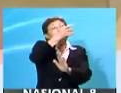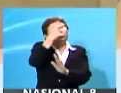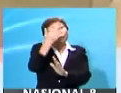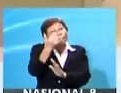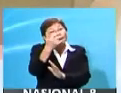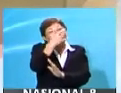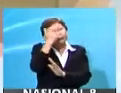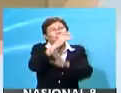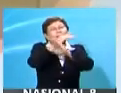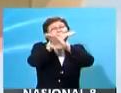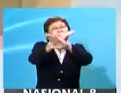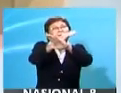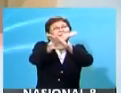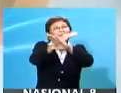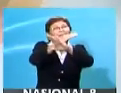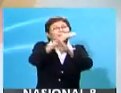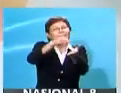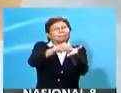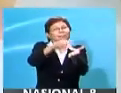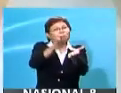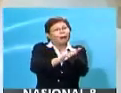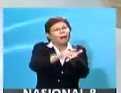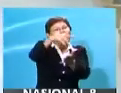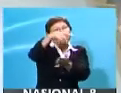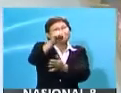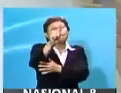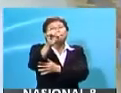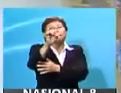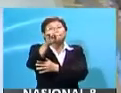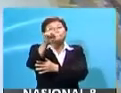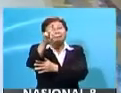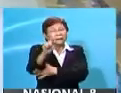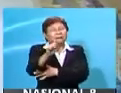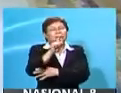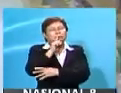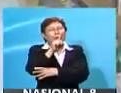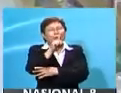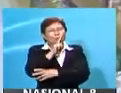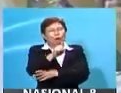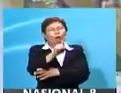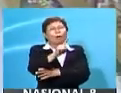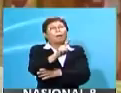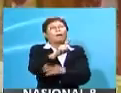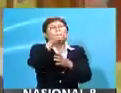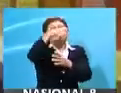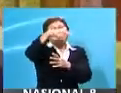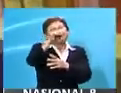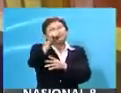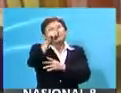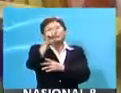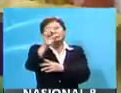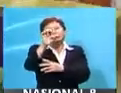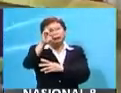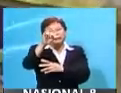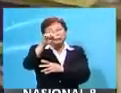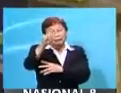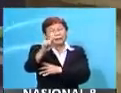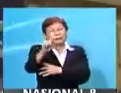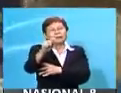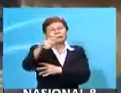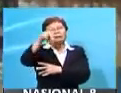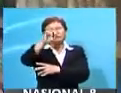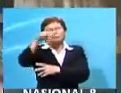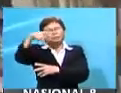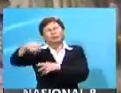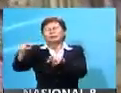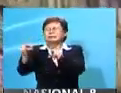daripada perlindungan pattern Datuk Seri Mustafa berkata pada hakikatnya kosa perlembagaan pattern dalam tppa tidak berbeza daripada